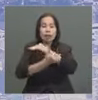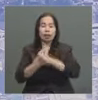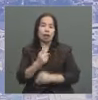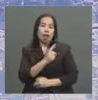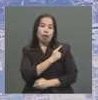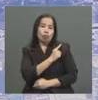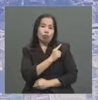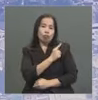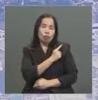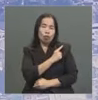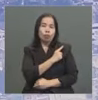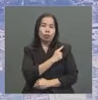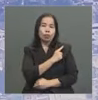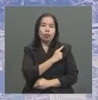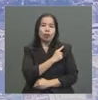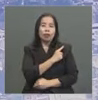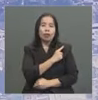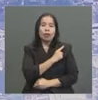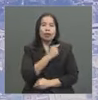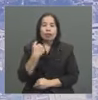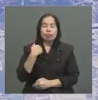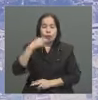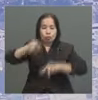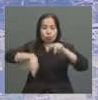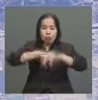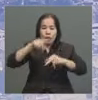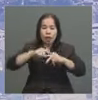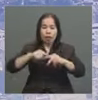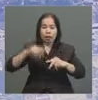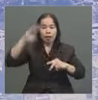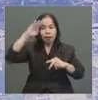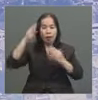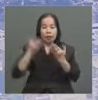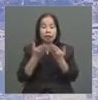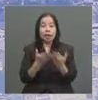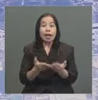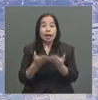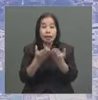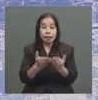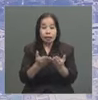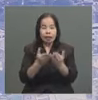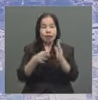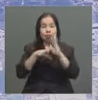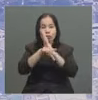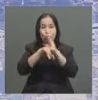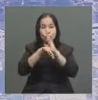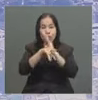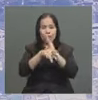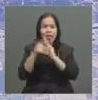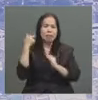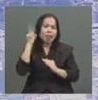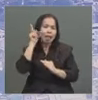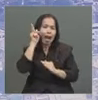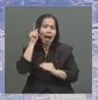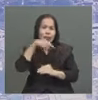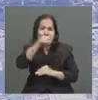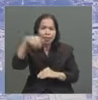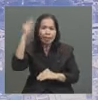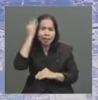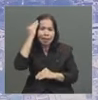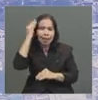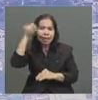ร่วมกันกับทางด้านของกองทัพเรือนะครับที่สัตหีบที่เป็นข่าวคราวกันได้รับความร่วมมื